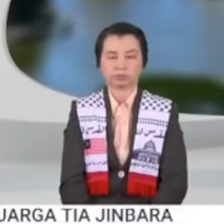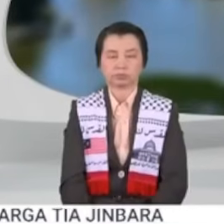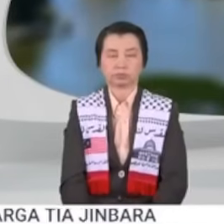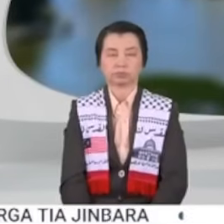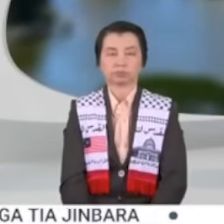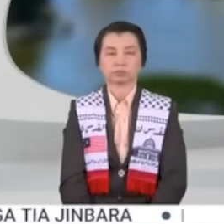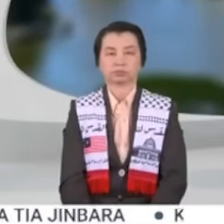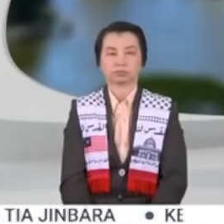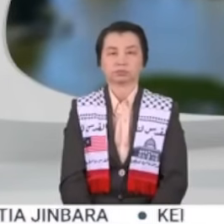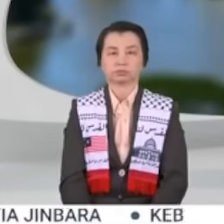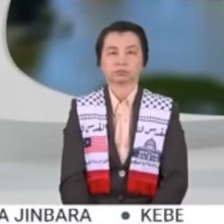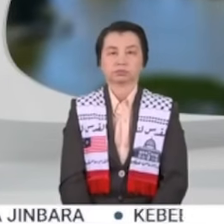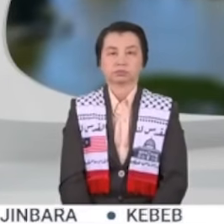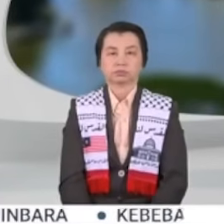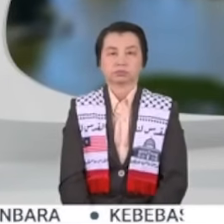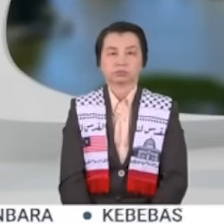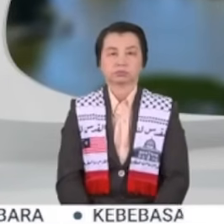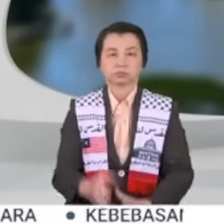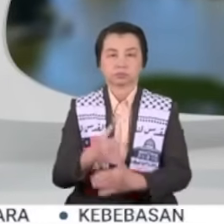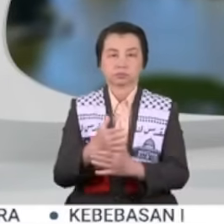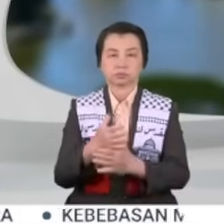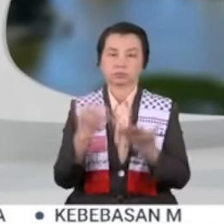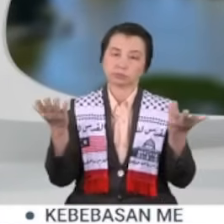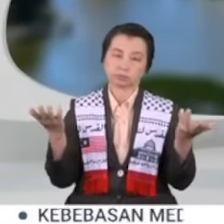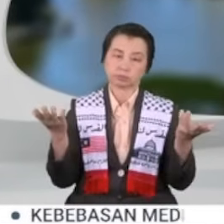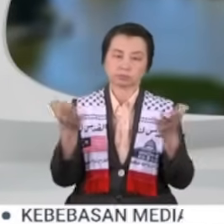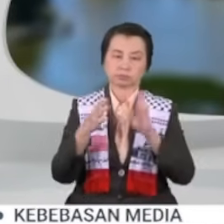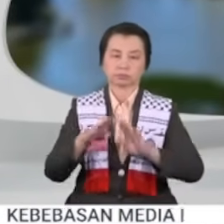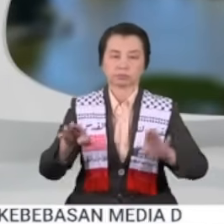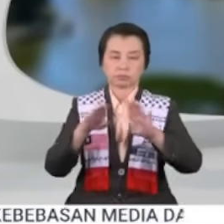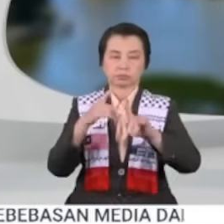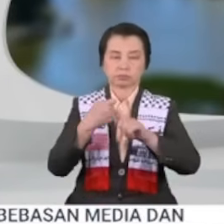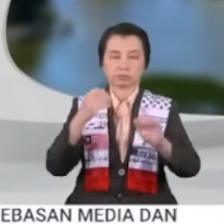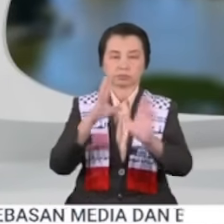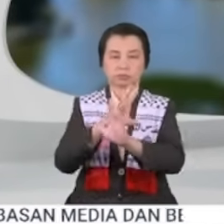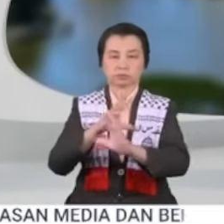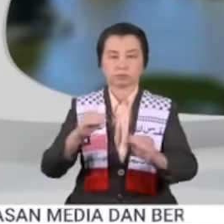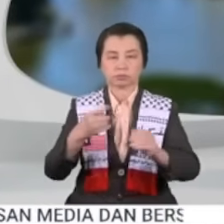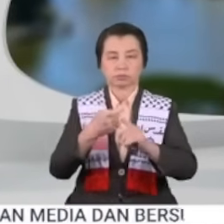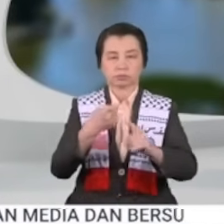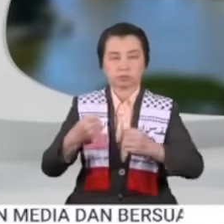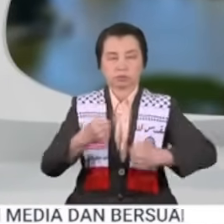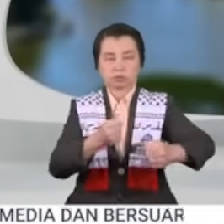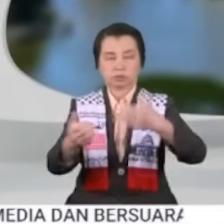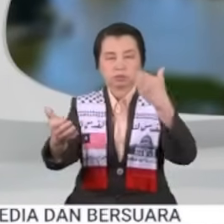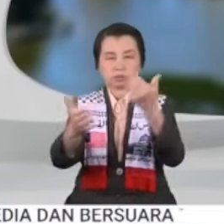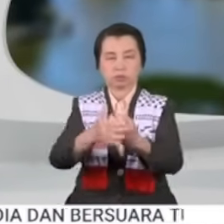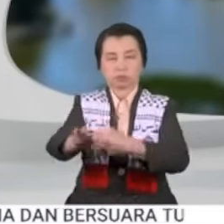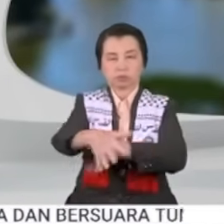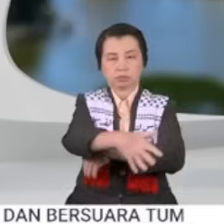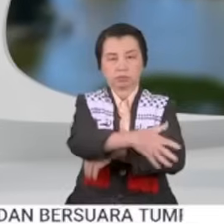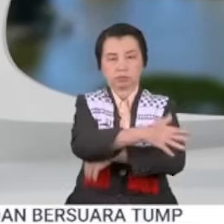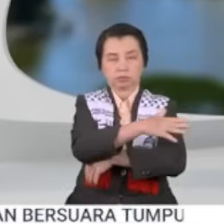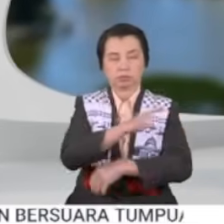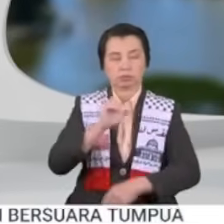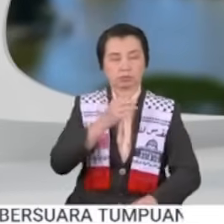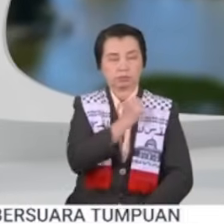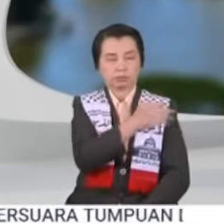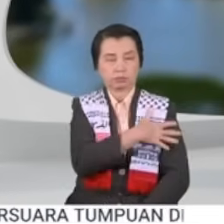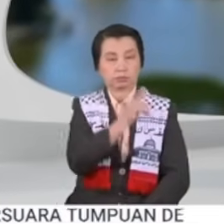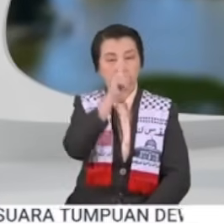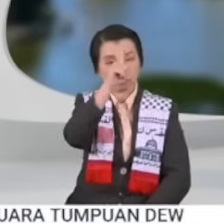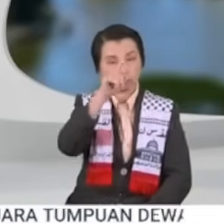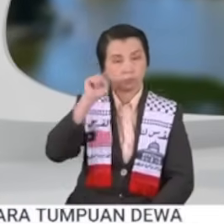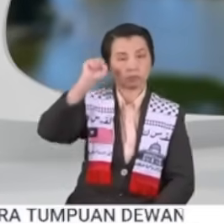kuasa baik saudara perkongsian itu tadi mengakhiri berita dari Sarawak dari sungai hingga ke Segara Palestin